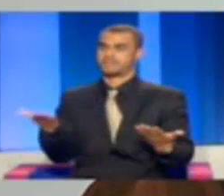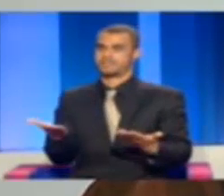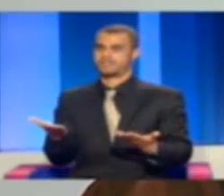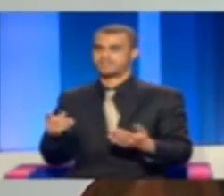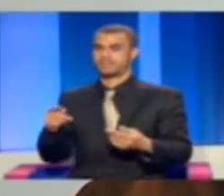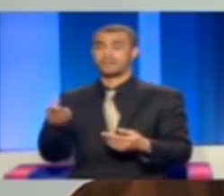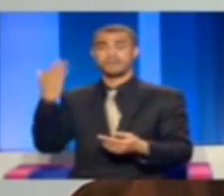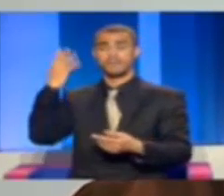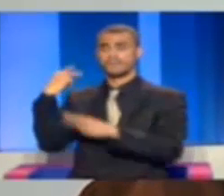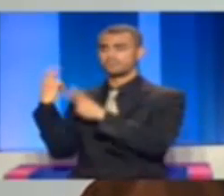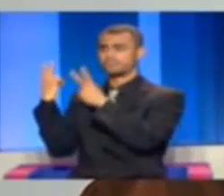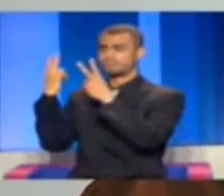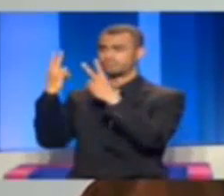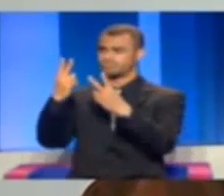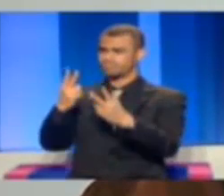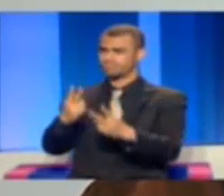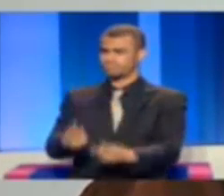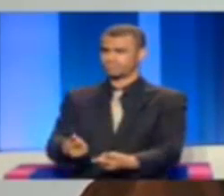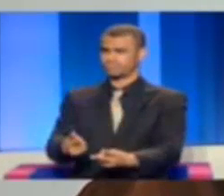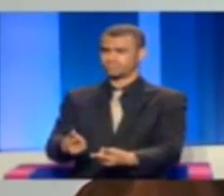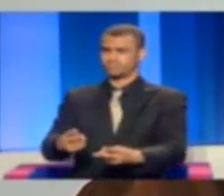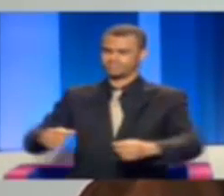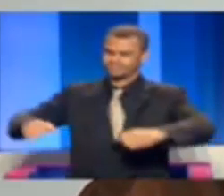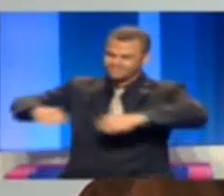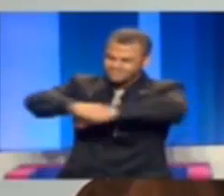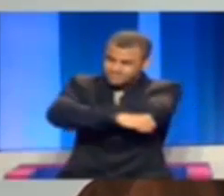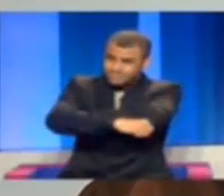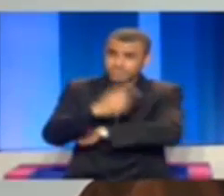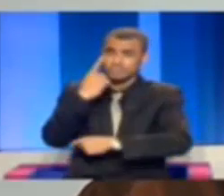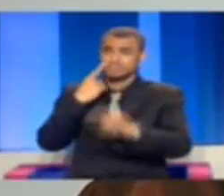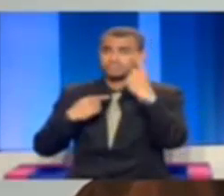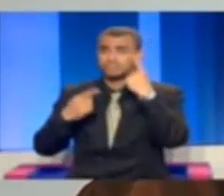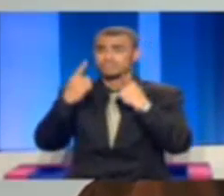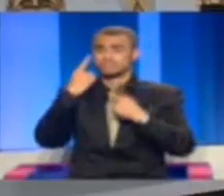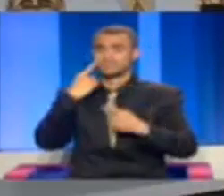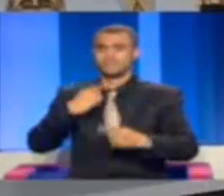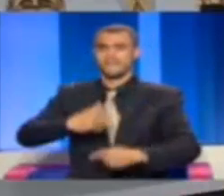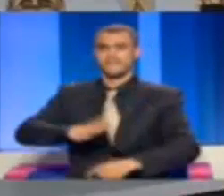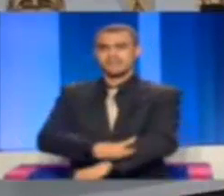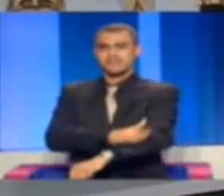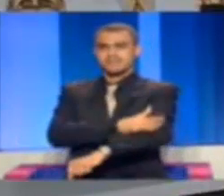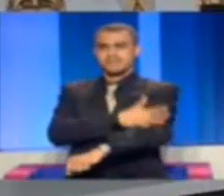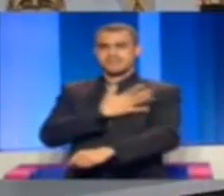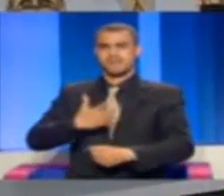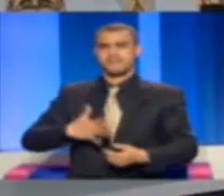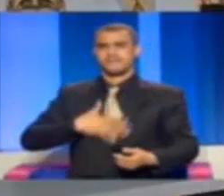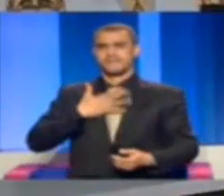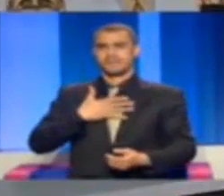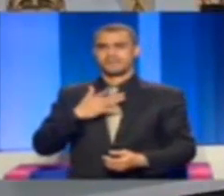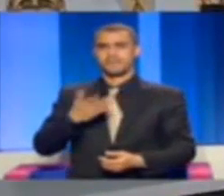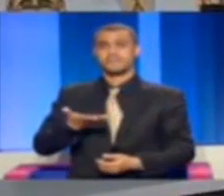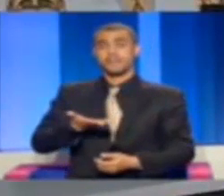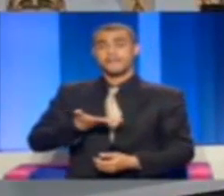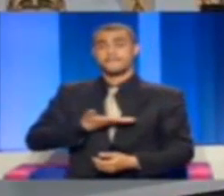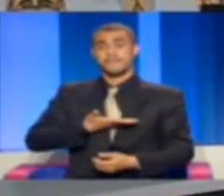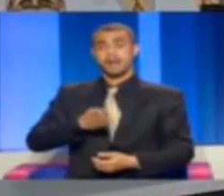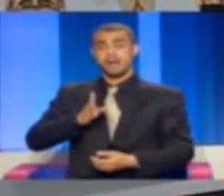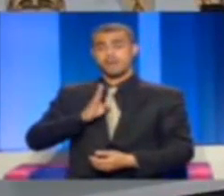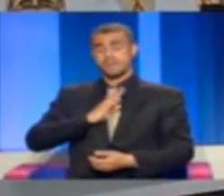ديالي. راه الاستاذه جيت عندو لهنا وما نكتبش عليك انك تو بقيت تبكي. الوالدين الوقت اللي